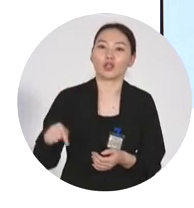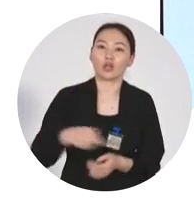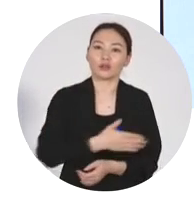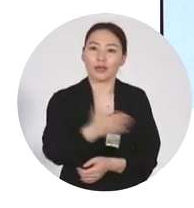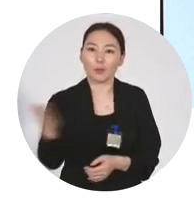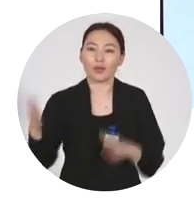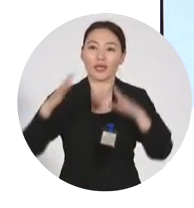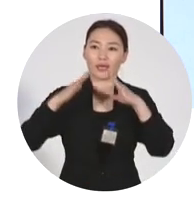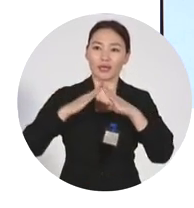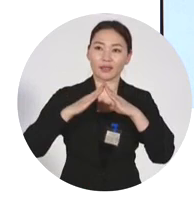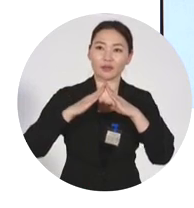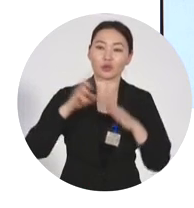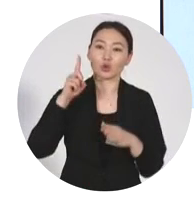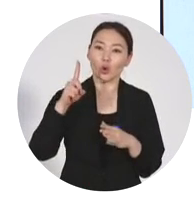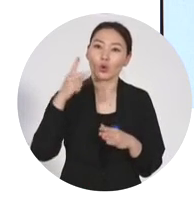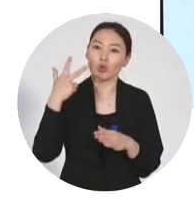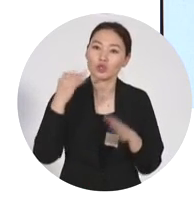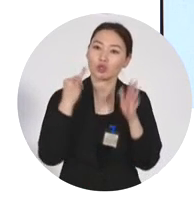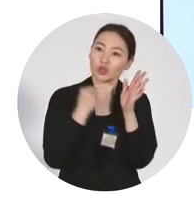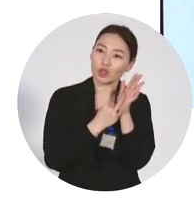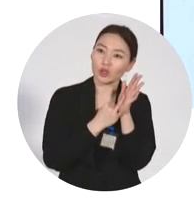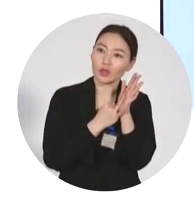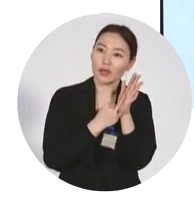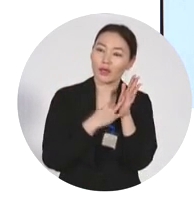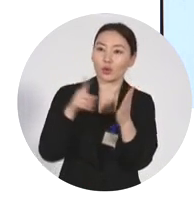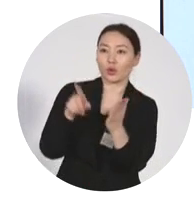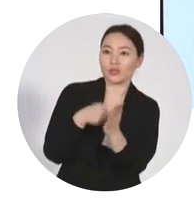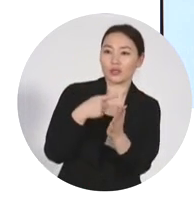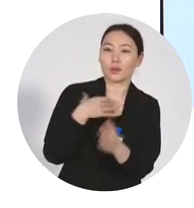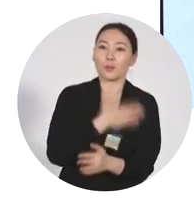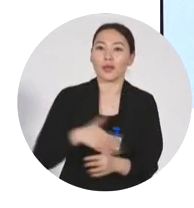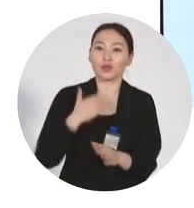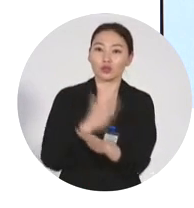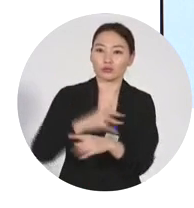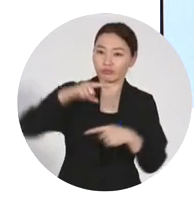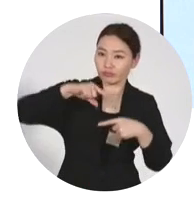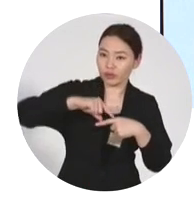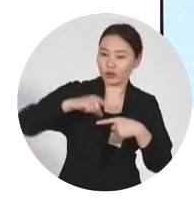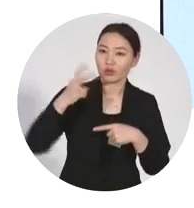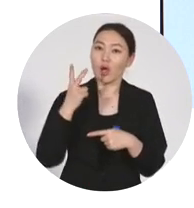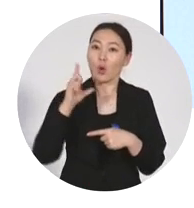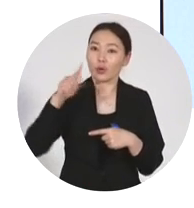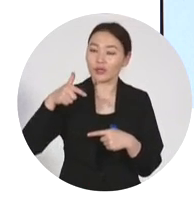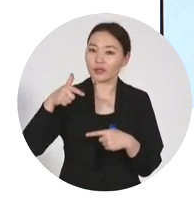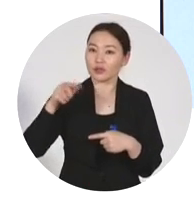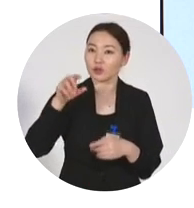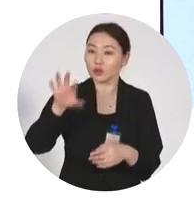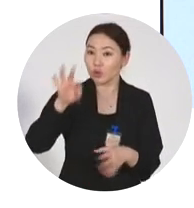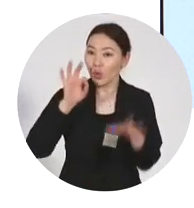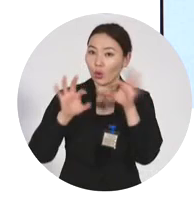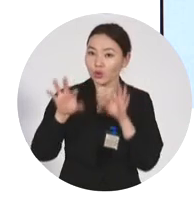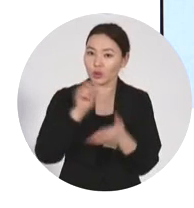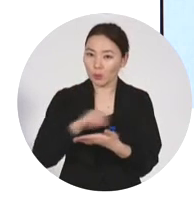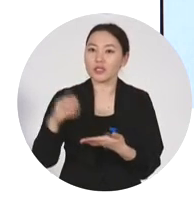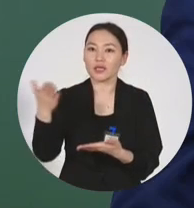За гэрийн даалгавар та бүхэн сургуулийн 137 дугаар талд бий. Эхийг уншиж хөрвүүлээд биеэр төгсөх нөхцөлтэй үгсийг түүж